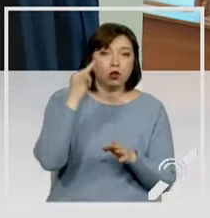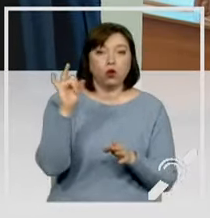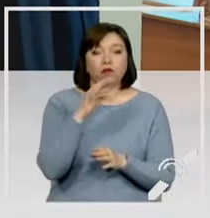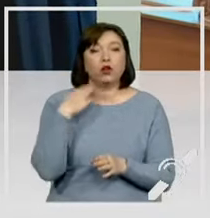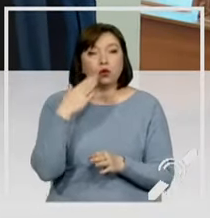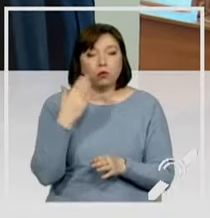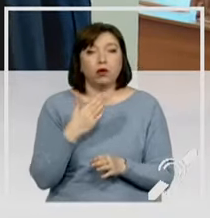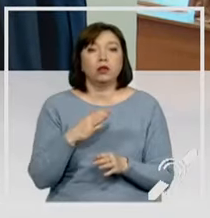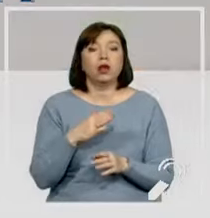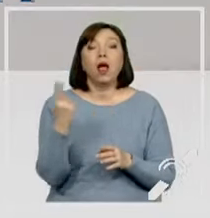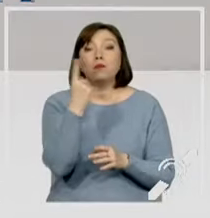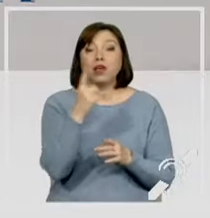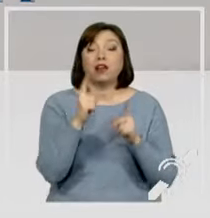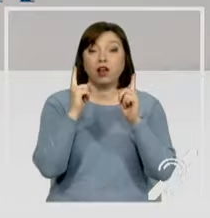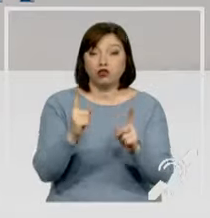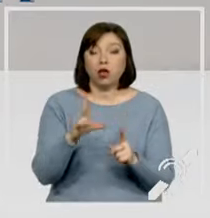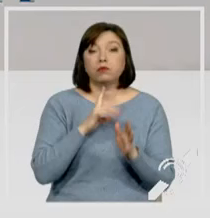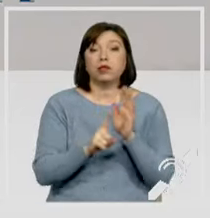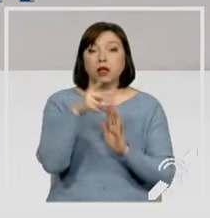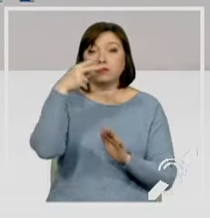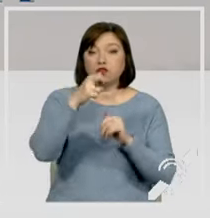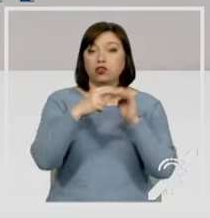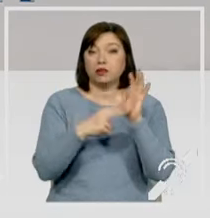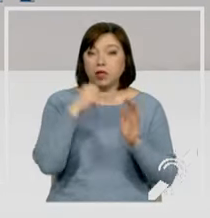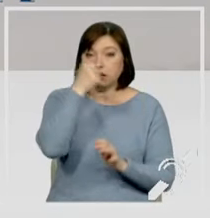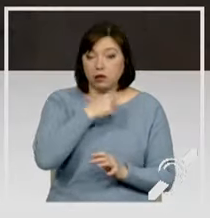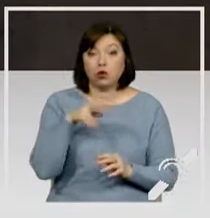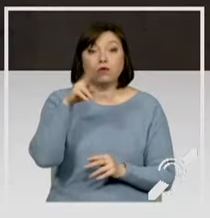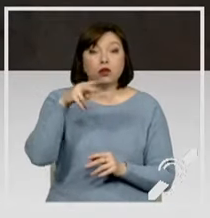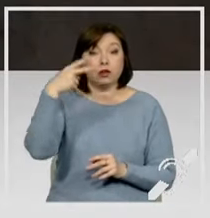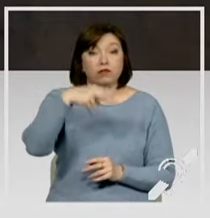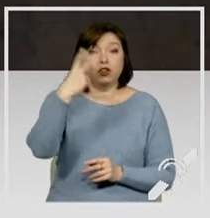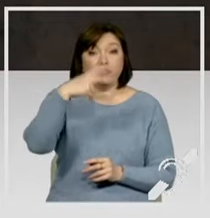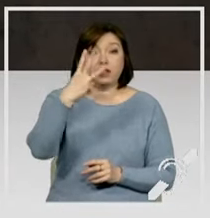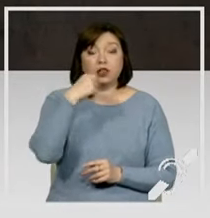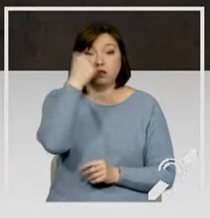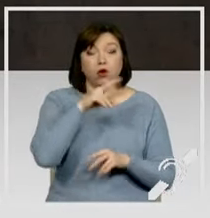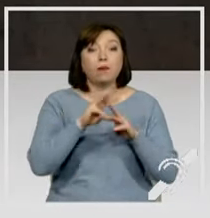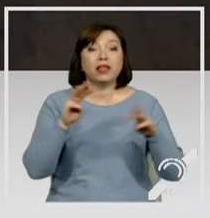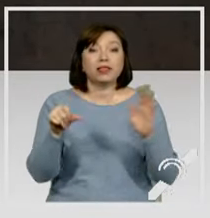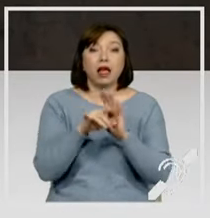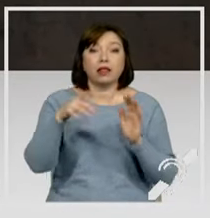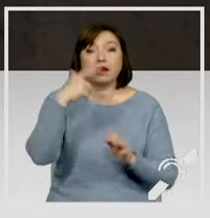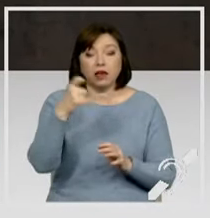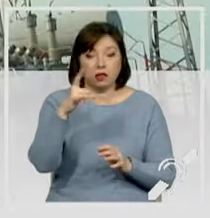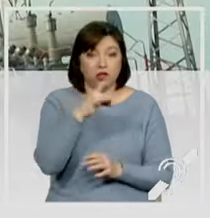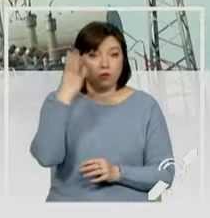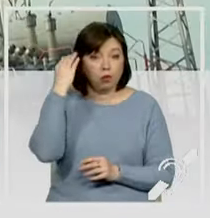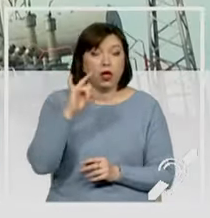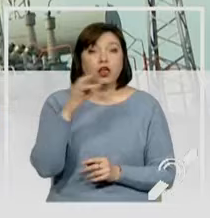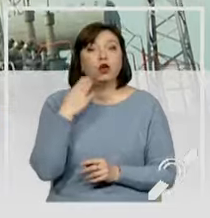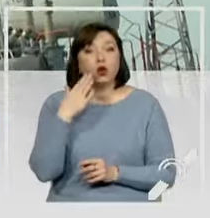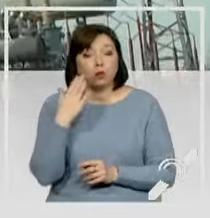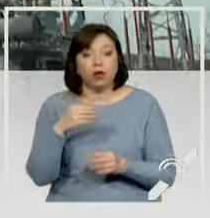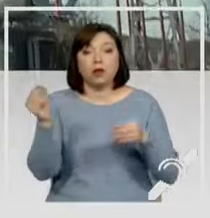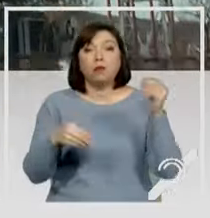și România, faza 1, a fost lansat în 2017. În decembrie 2023, miniștrii energiei din Republica Moldova și